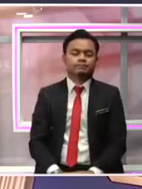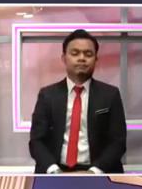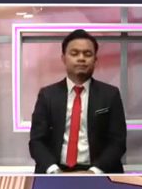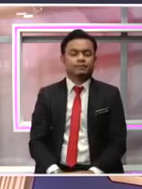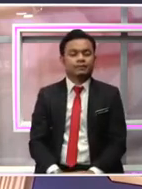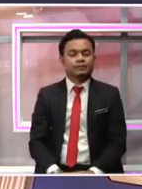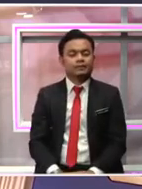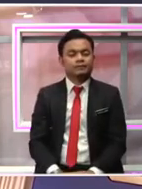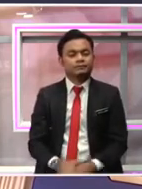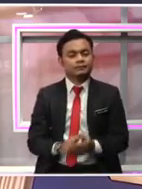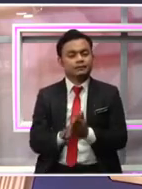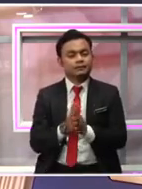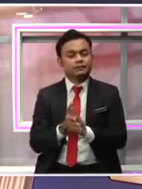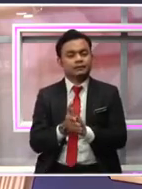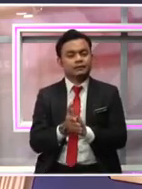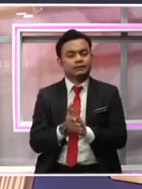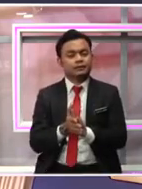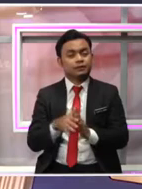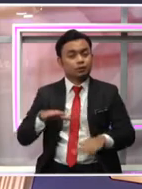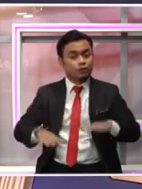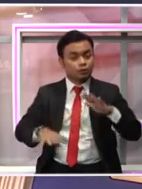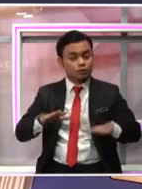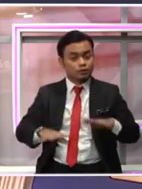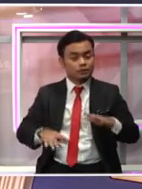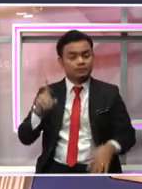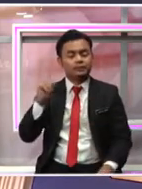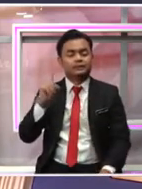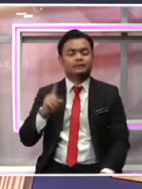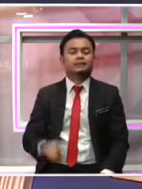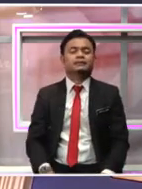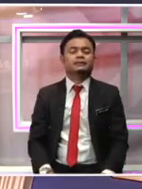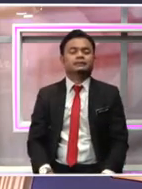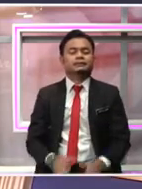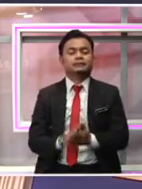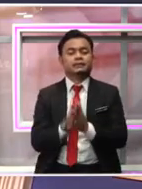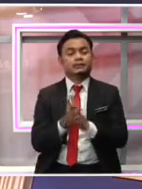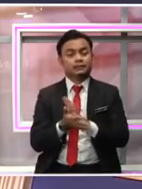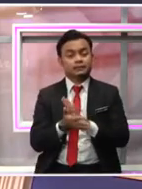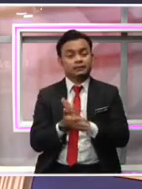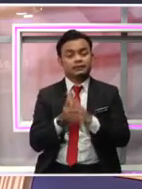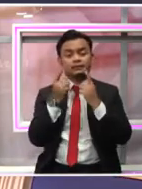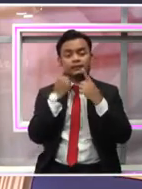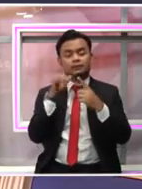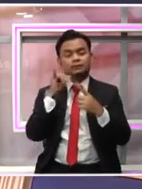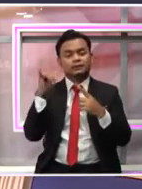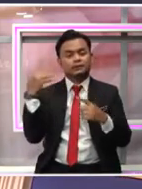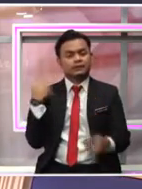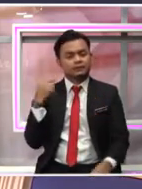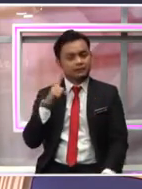86000 kali sehari Hah semestinya serasi inilah jawabannya C Gung